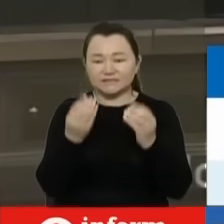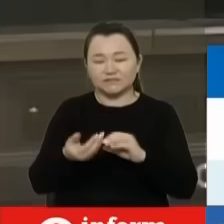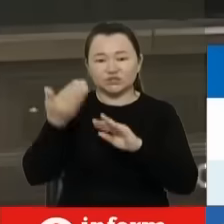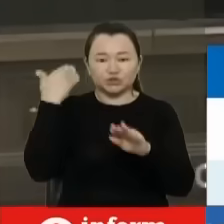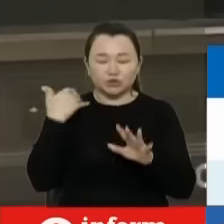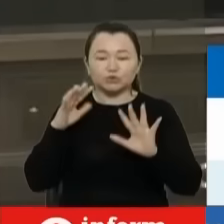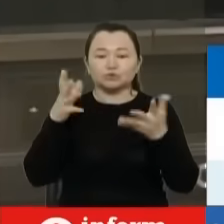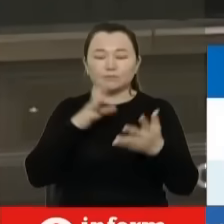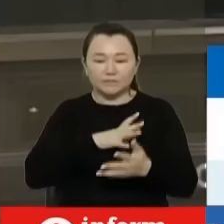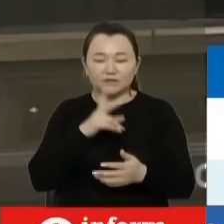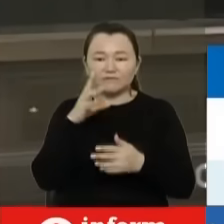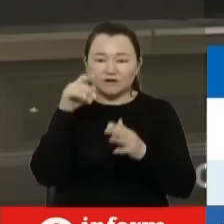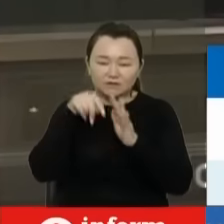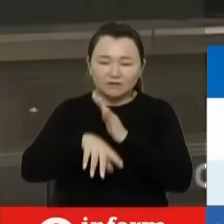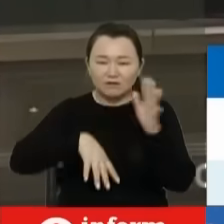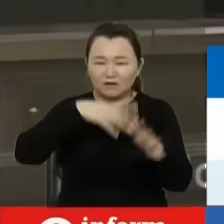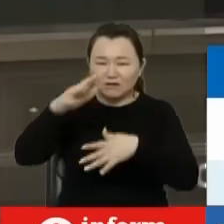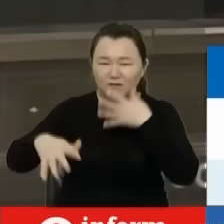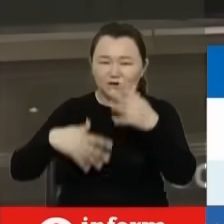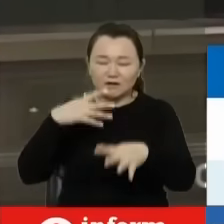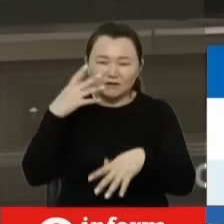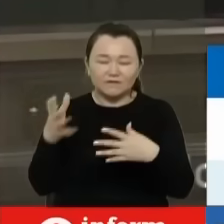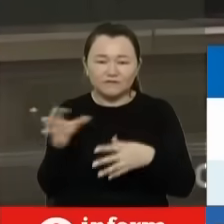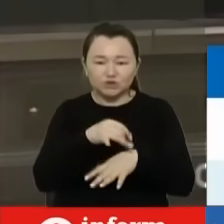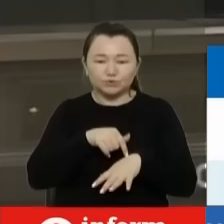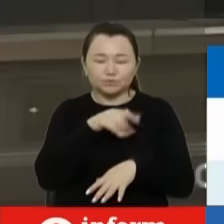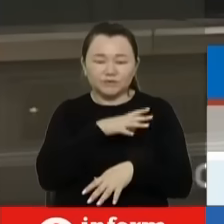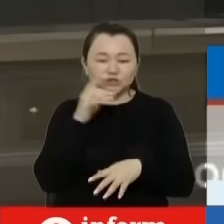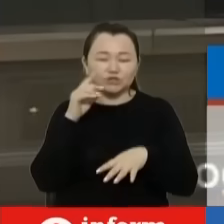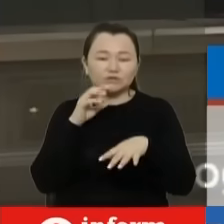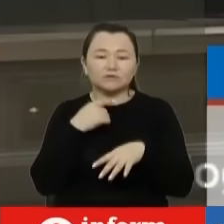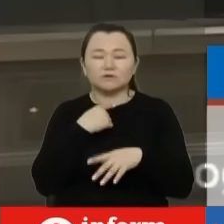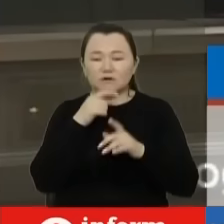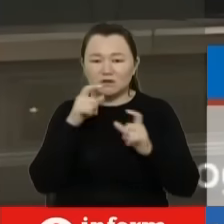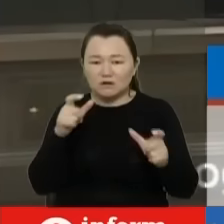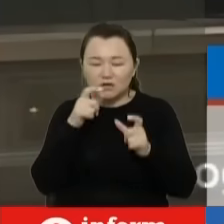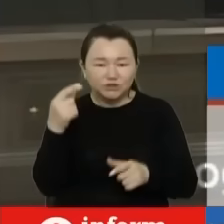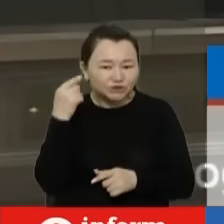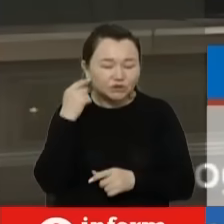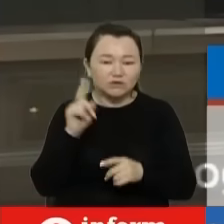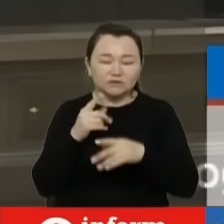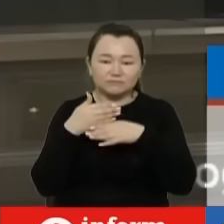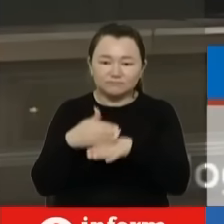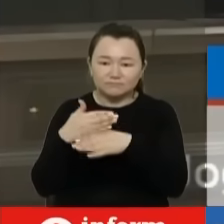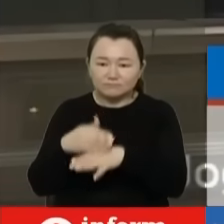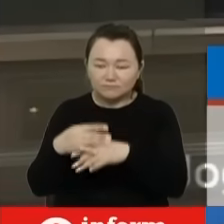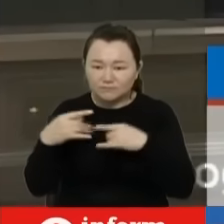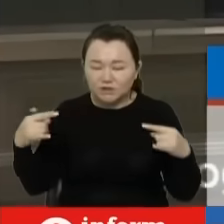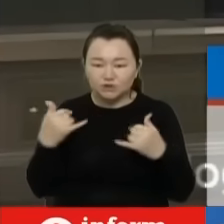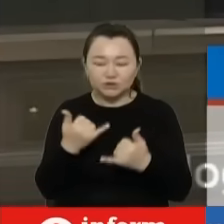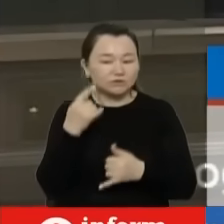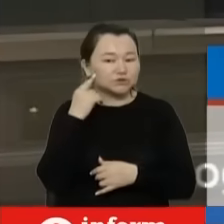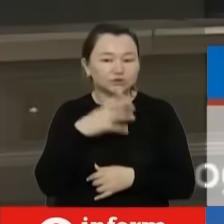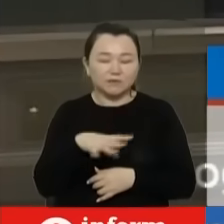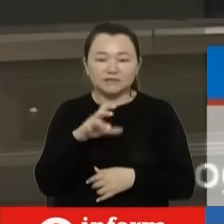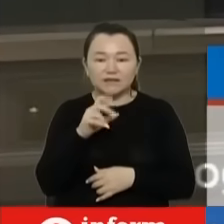бірақ ол кезде бөлменің астан кестеңі шығарылып жатқаны анық сезілді. Дауыстары да қатты шықты, үстелдер сынған секілді. Ал бұл жолы естілмеді.